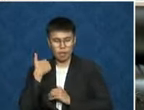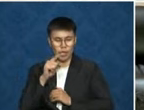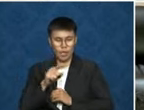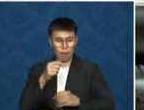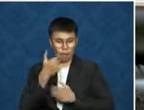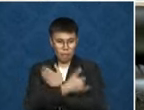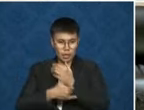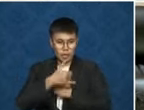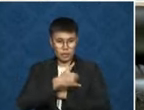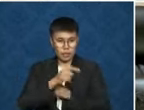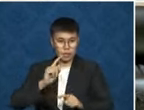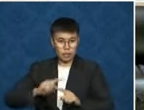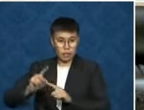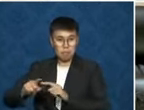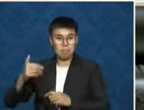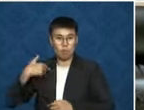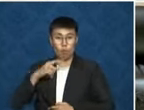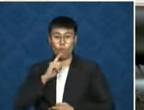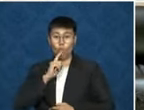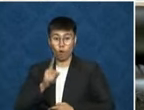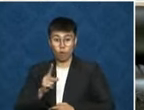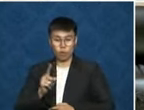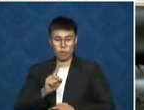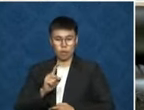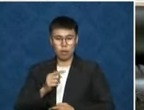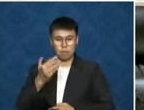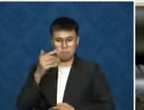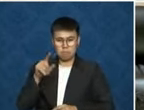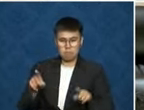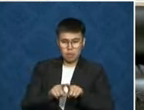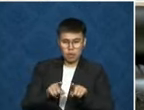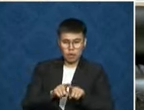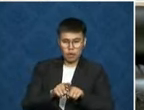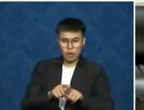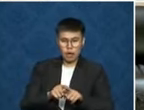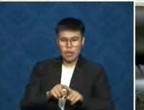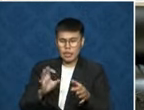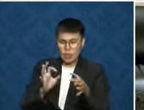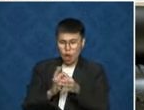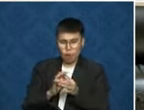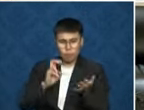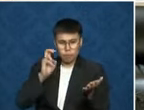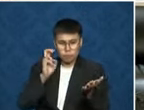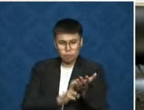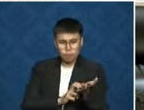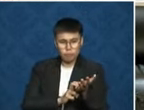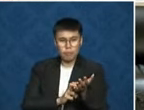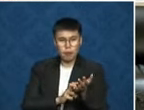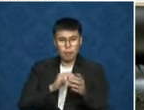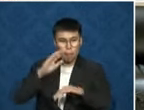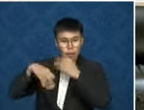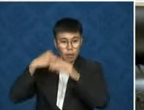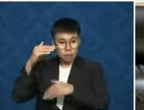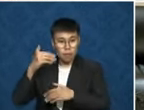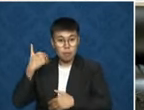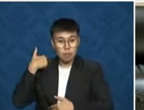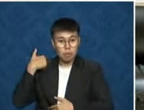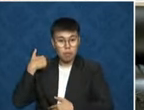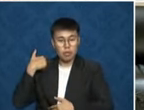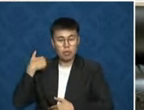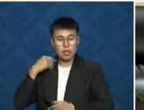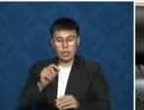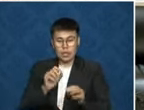จึงเริ่มมีคดีการฟ้องร้องการละเมิดลิขสิทธิ์ผู้ผลิตผู้พัฒนาปัญญาประดิษฐ์ไม่ว่าจะเป็นการลักลอบการใช้ง